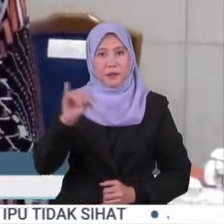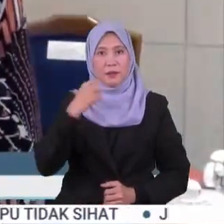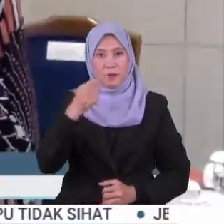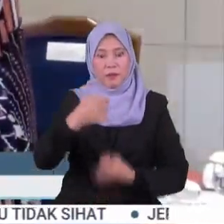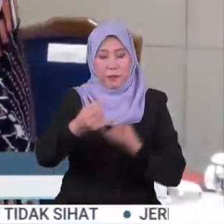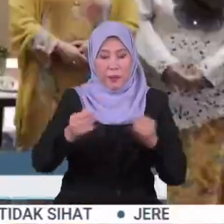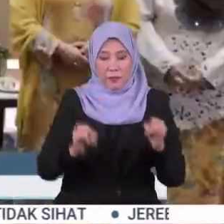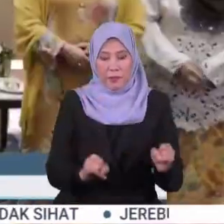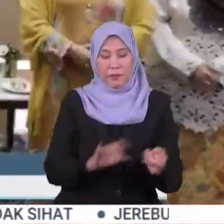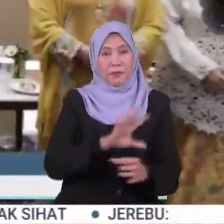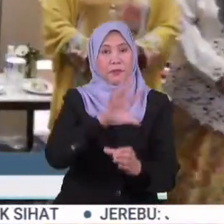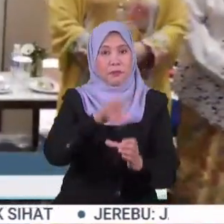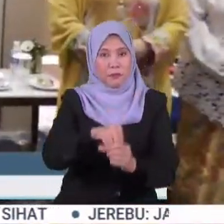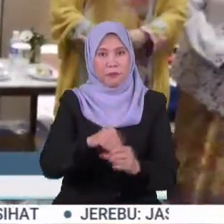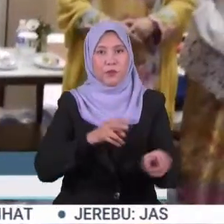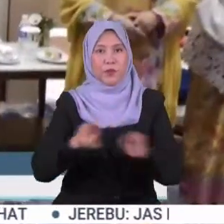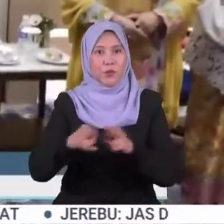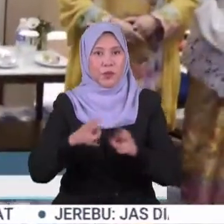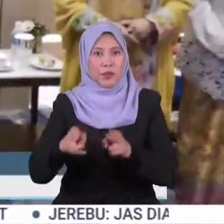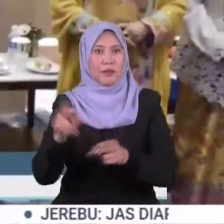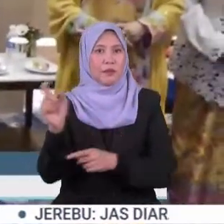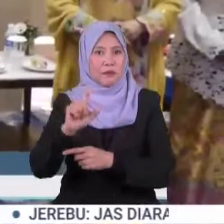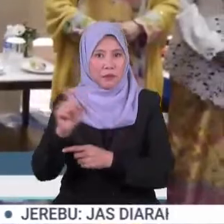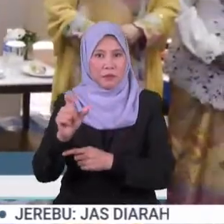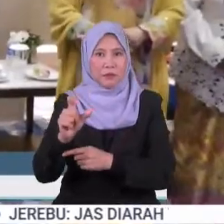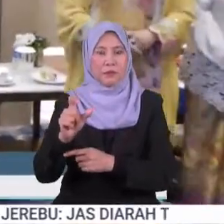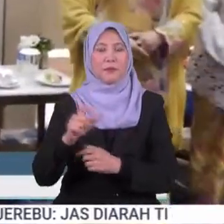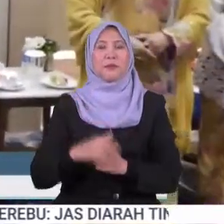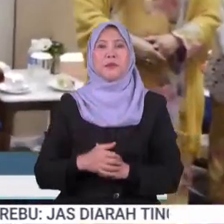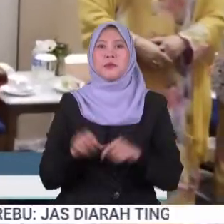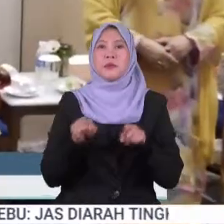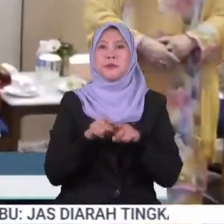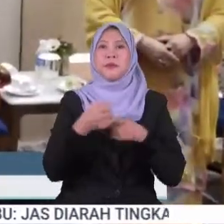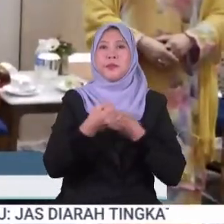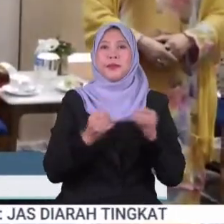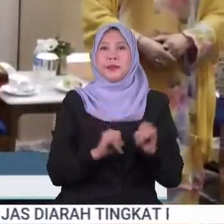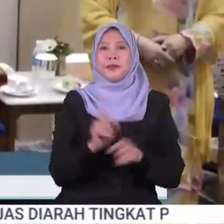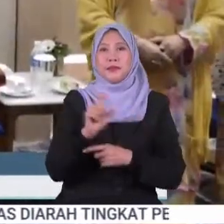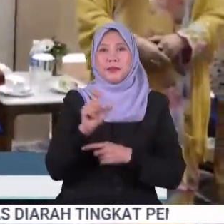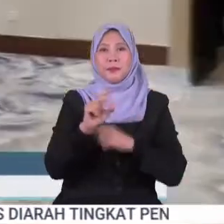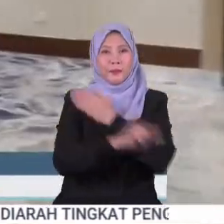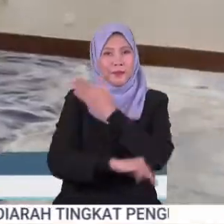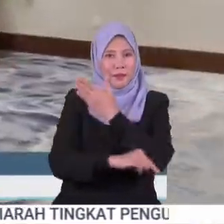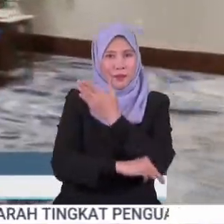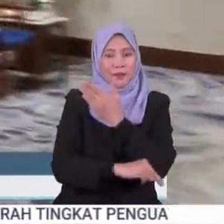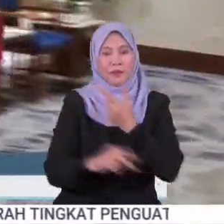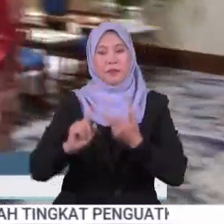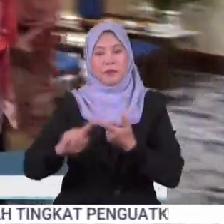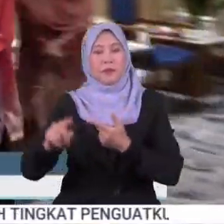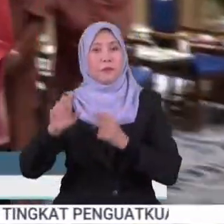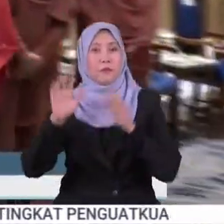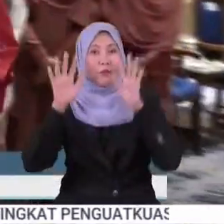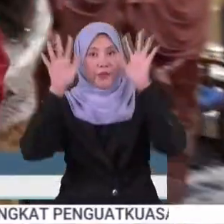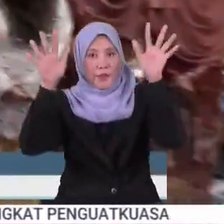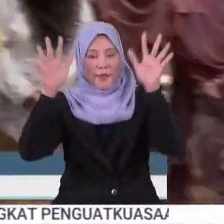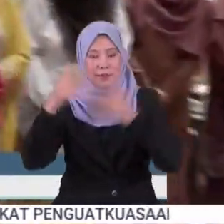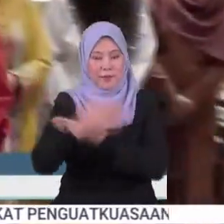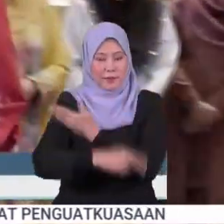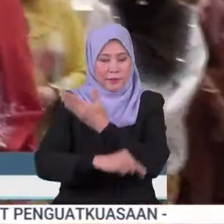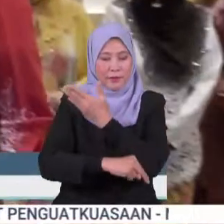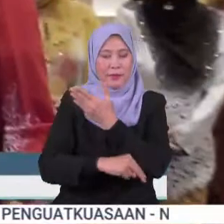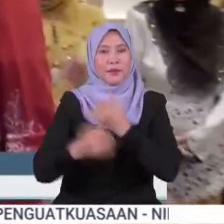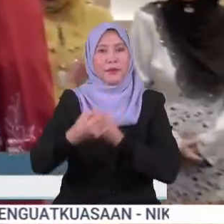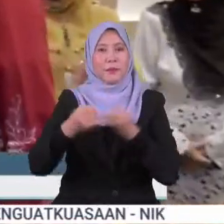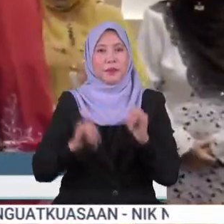dan agensi yang terbabit dalam pengurusan hal ehwal Islam seperti Jabatan Agama Islam Negeri, Jabatan Mufti Negeri,